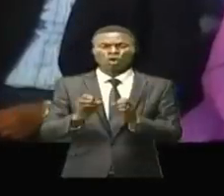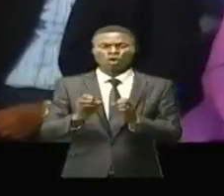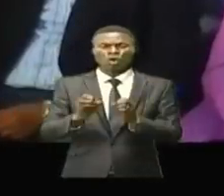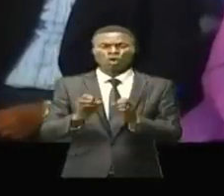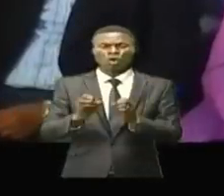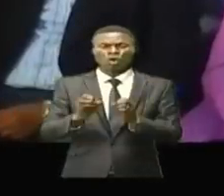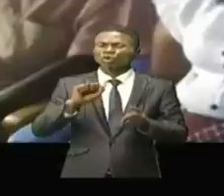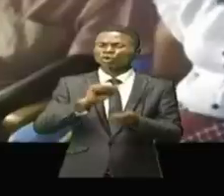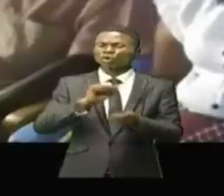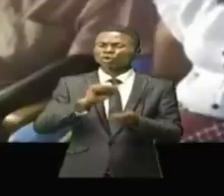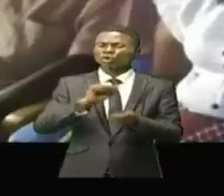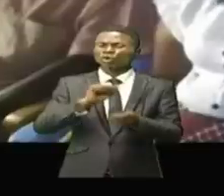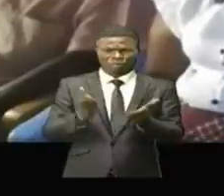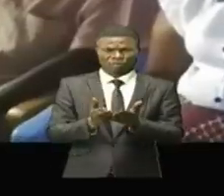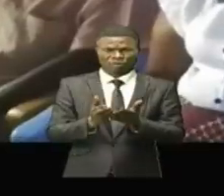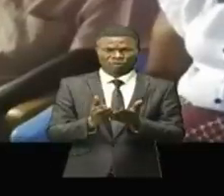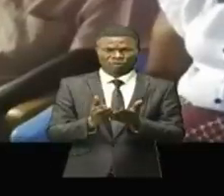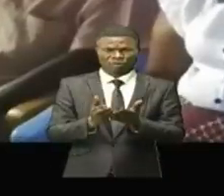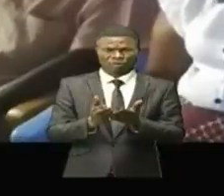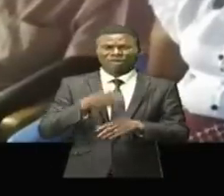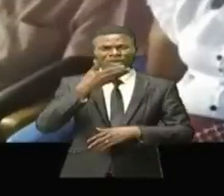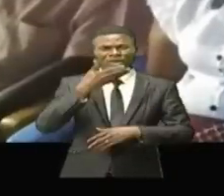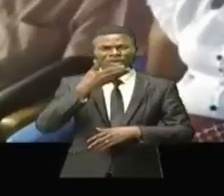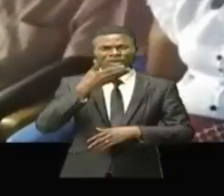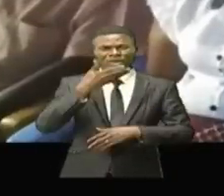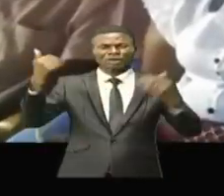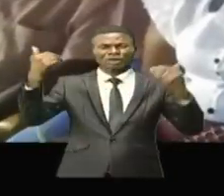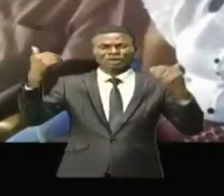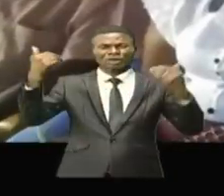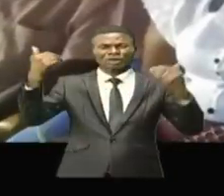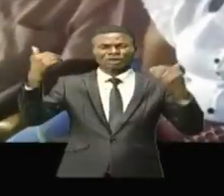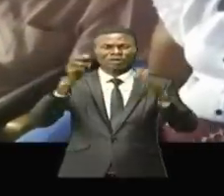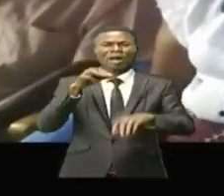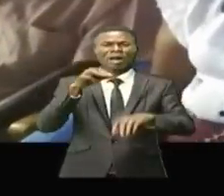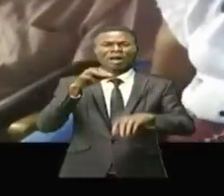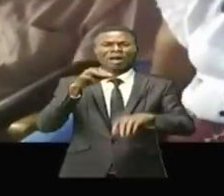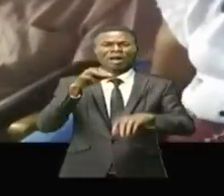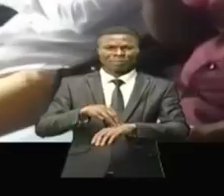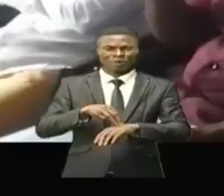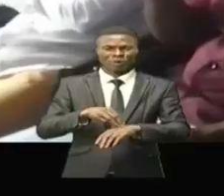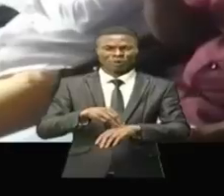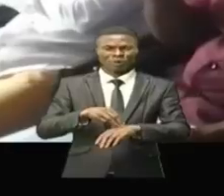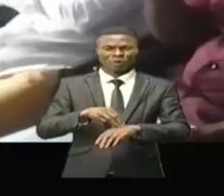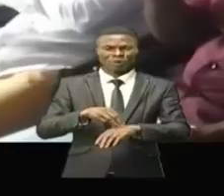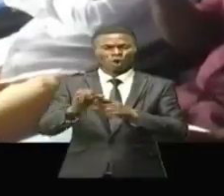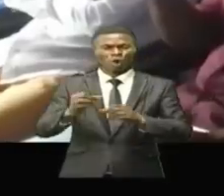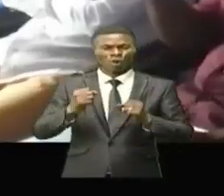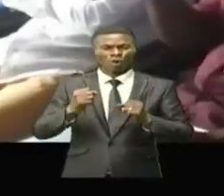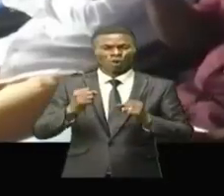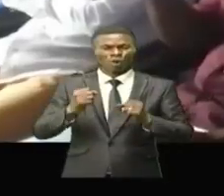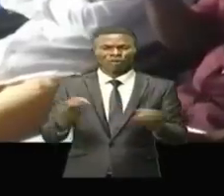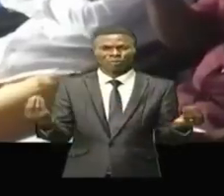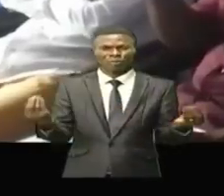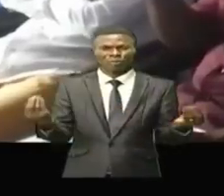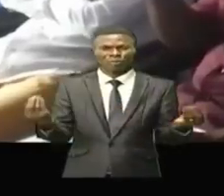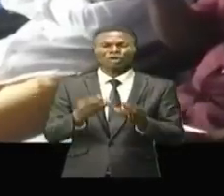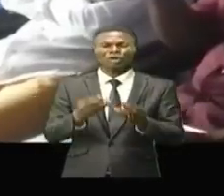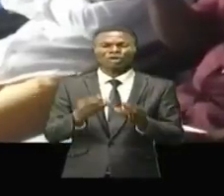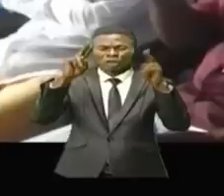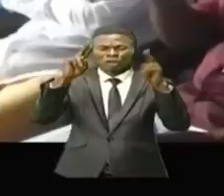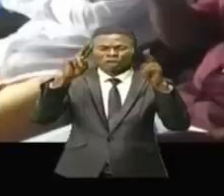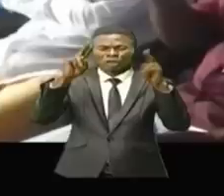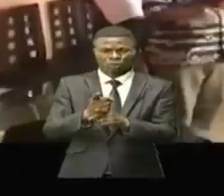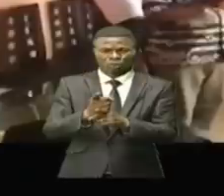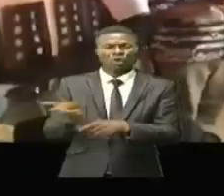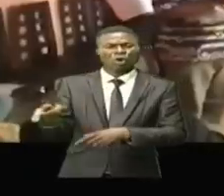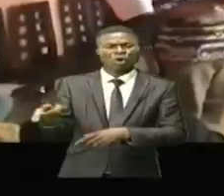ces structures locales. Belle opportunité pour l'autorité urbaine de Matadi qui prône une gestion efficace axée sur des résultats concrets dans sa